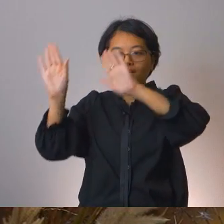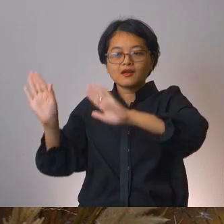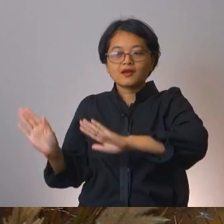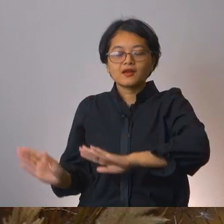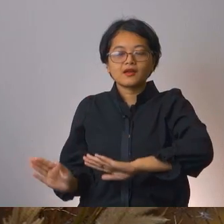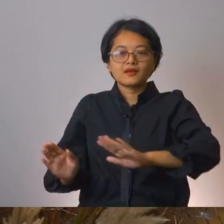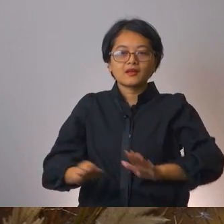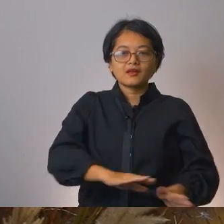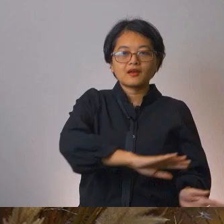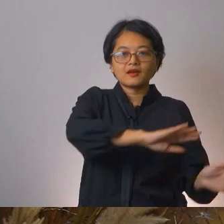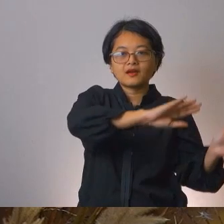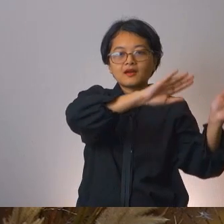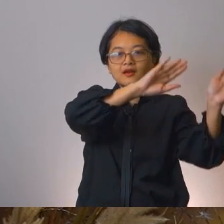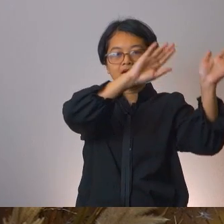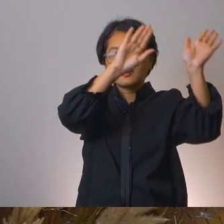Hosiana,